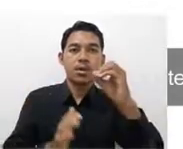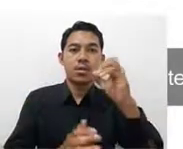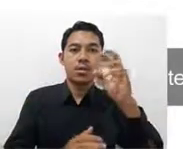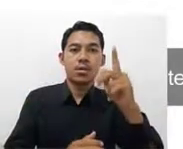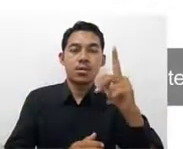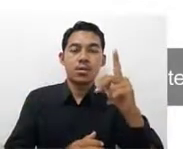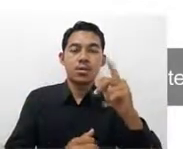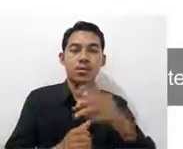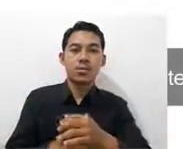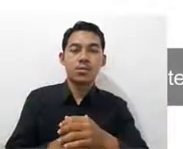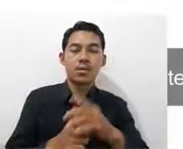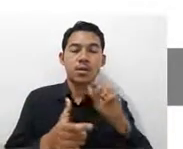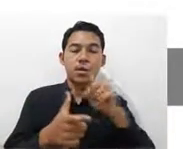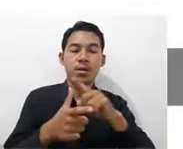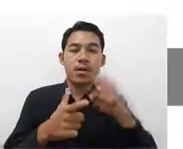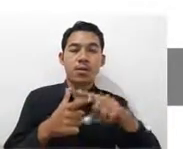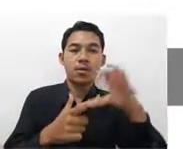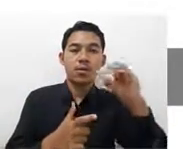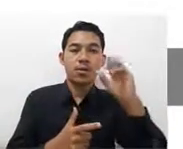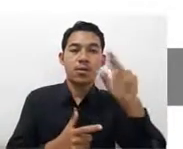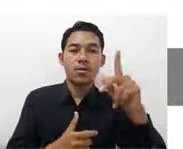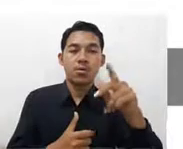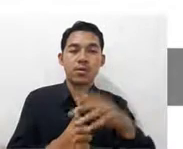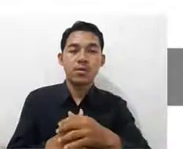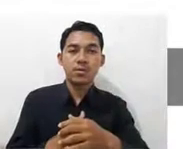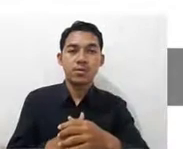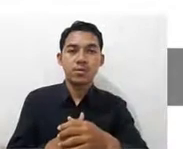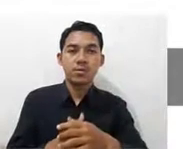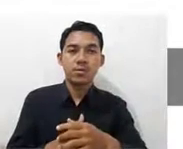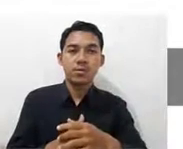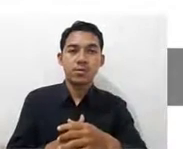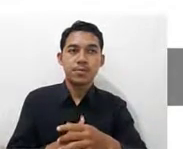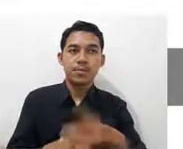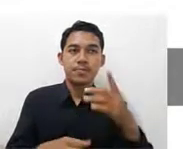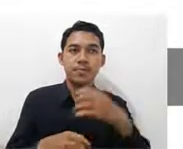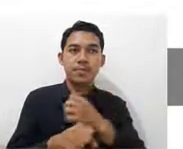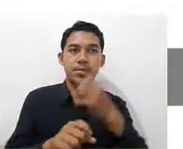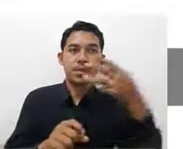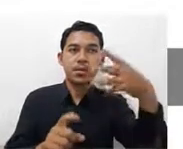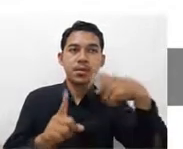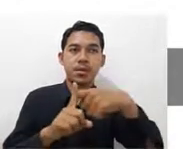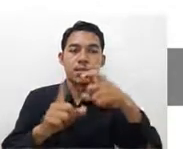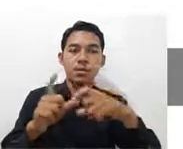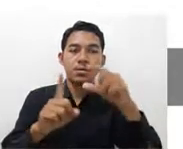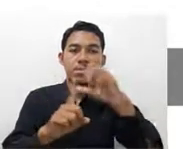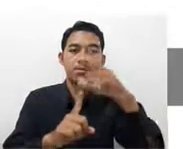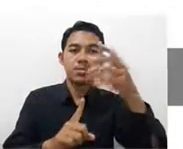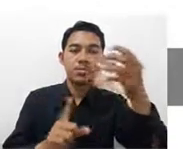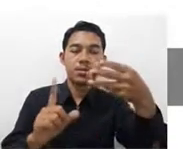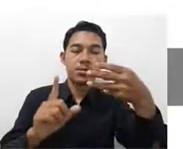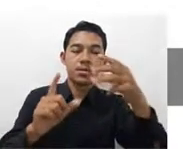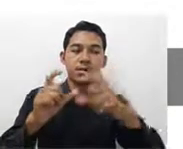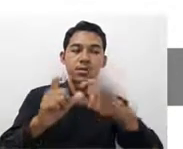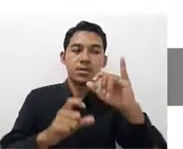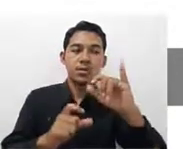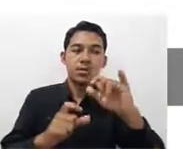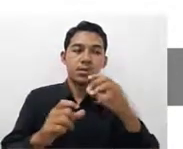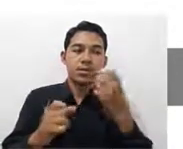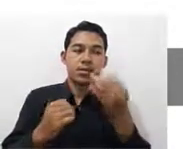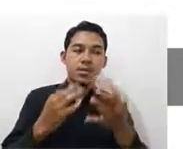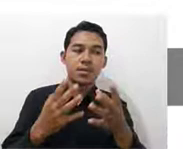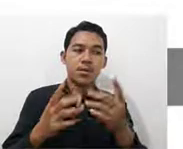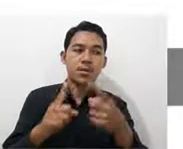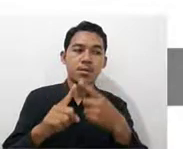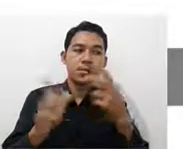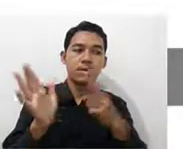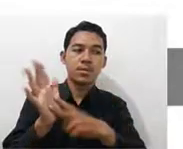gerbang logika OR seperti itu. Nah, ini bentuk ekspresi matematis dari gerbang logika NOR.